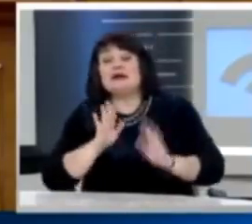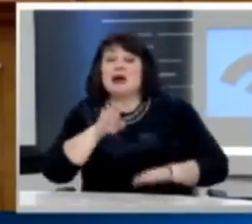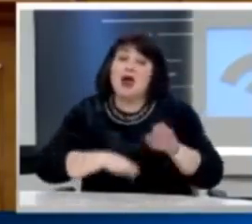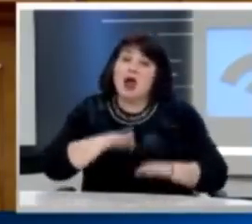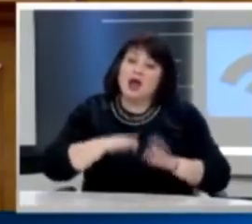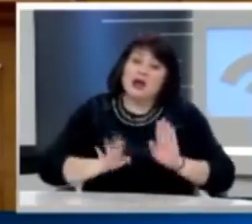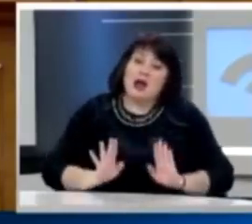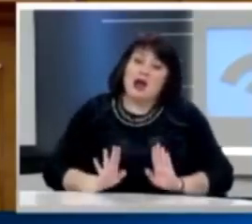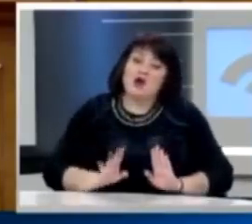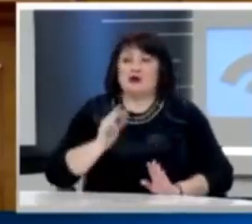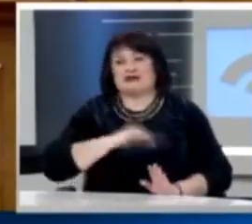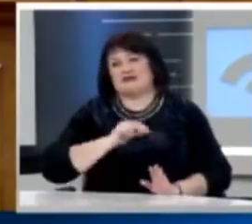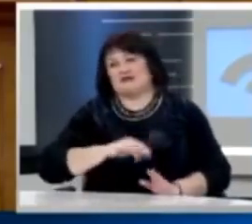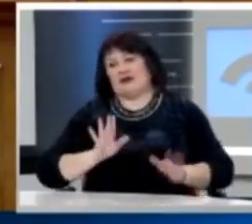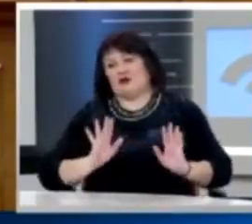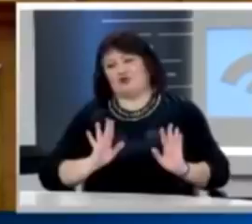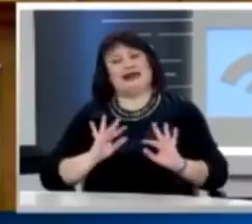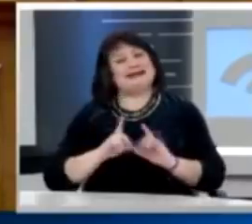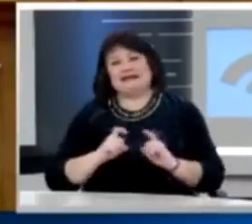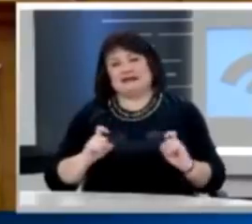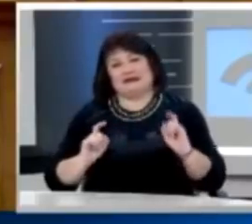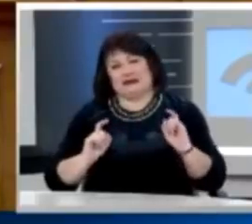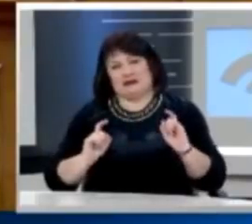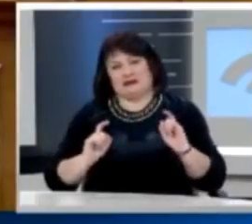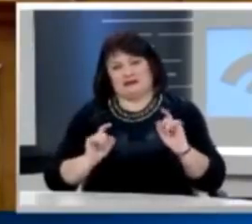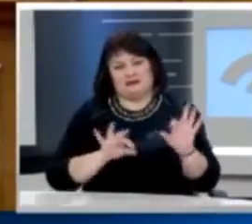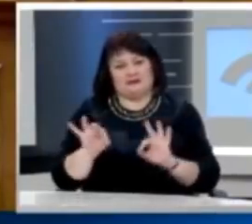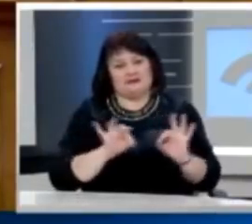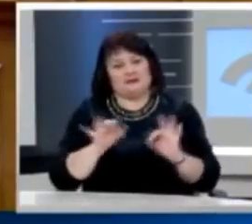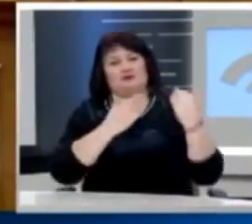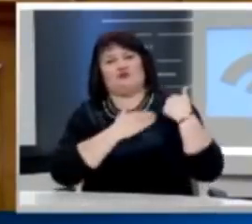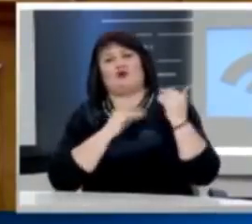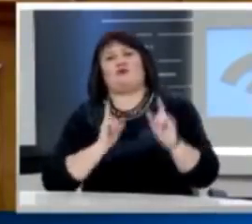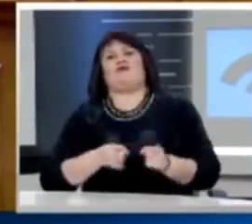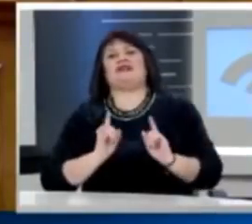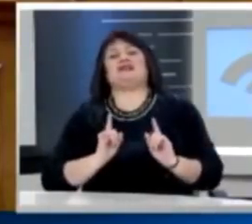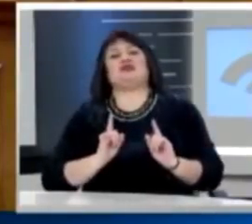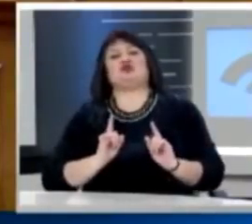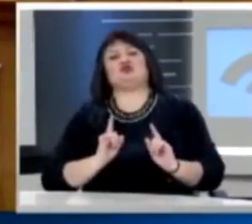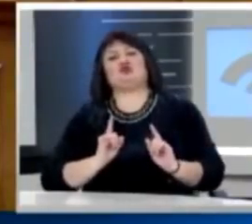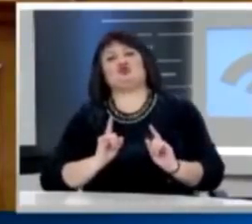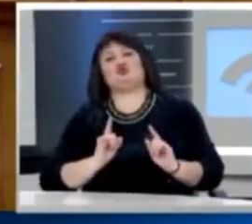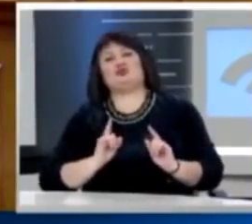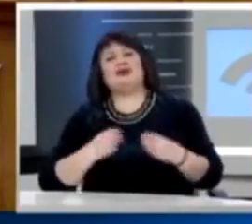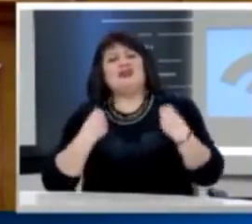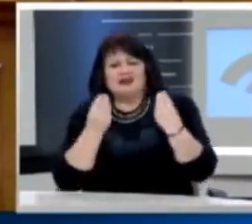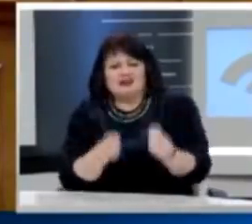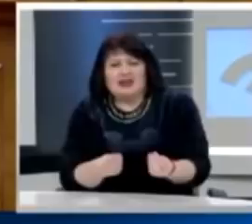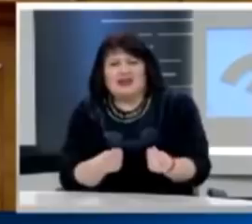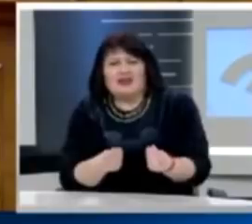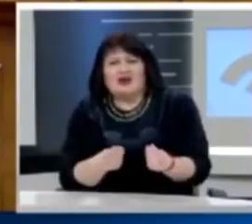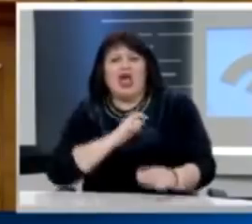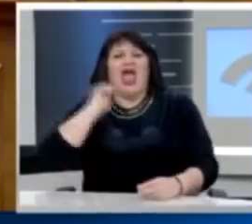ανάλογα βέβαια με τα συμφέροντα όλων εκείνων που κινούν τα νήματα των διαφόρων συμφερόντων τους, δίνοντας αέρα στα πανιά